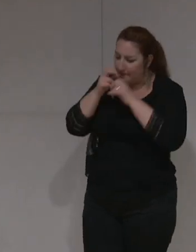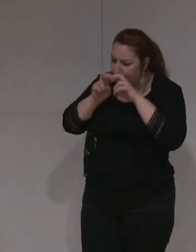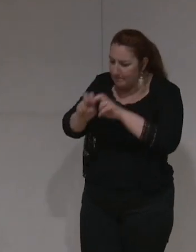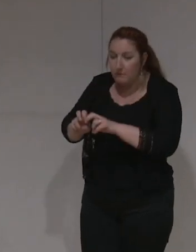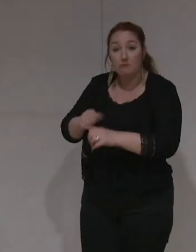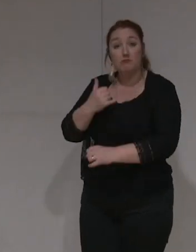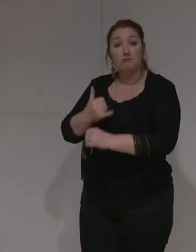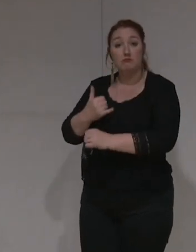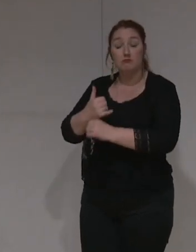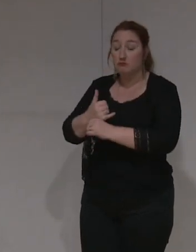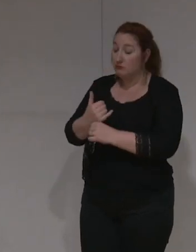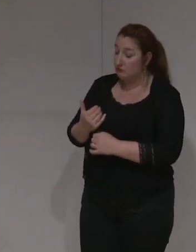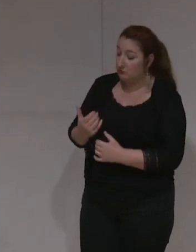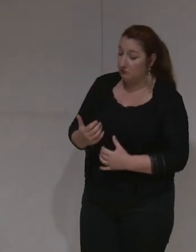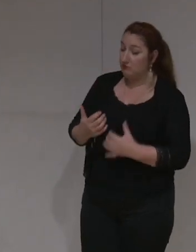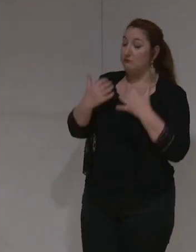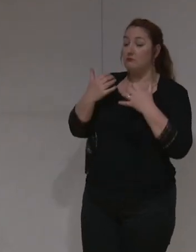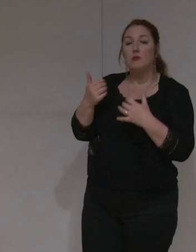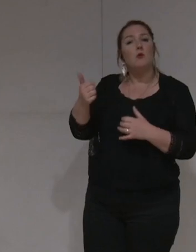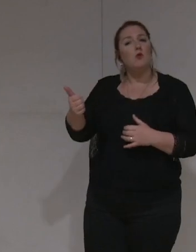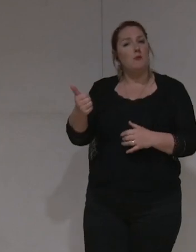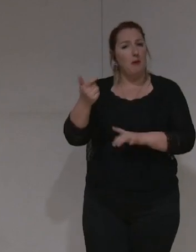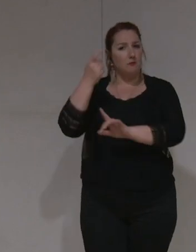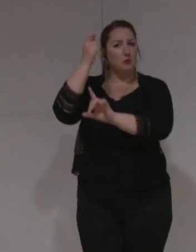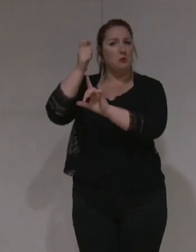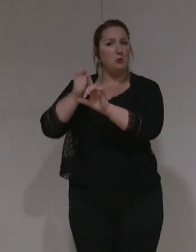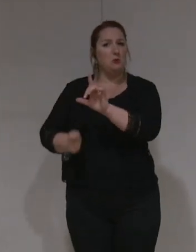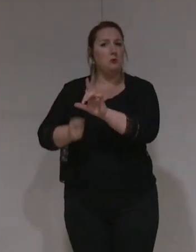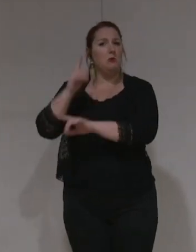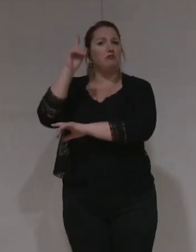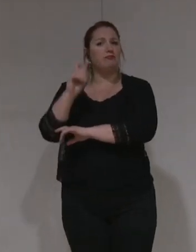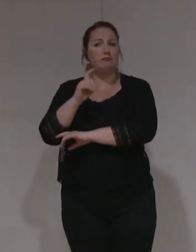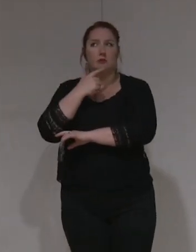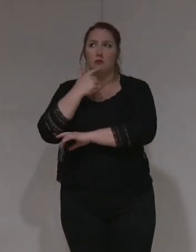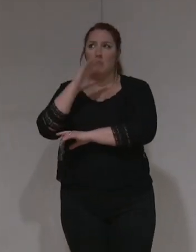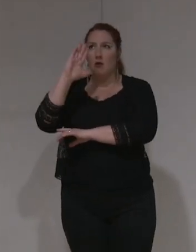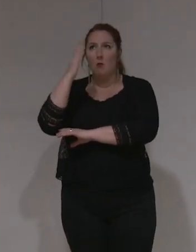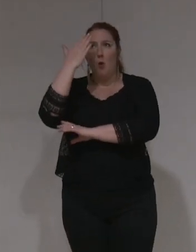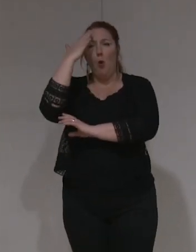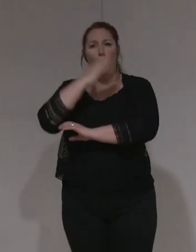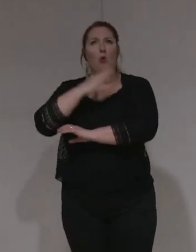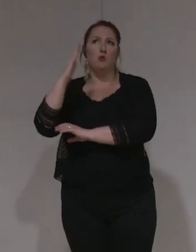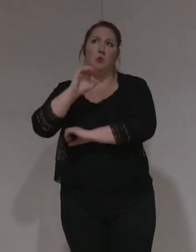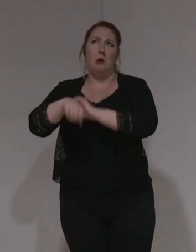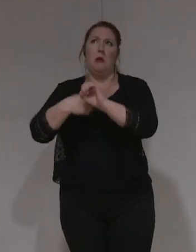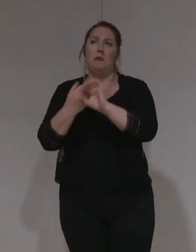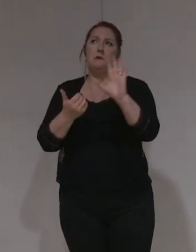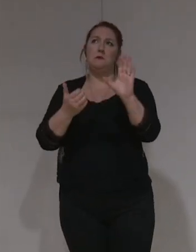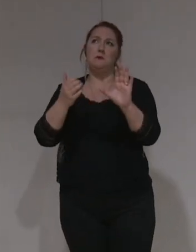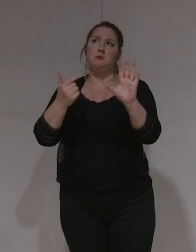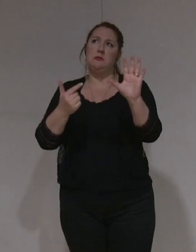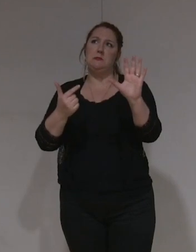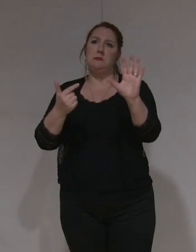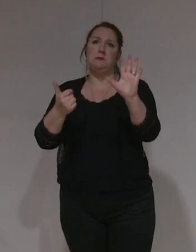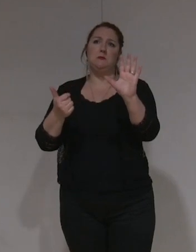lorsqu'il fait de la la sculpture et il va être reconnu comme sculpteur à partir de des années 77 68 et bien c'est toujours à la peinture